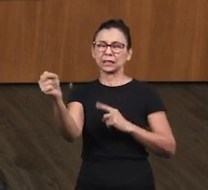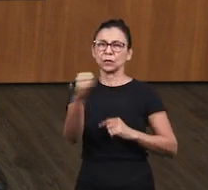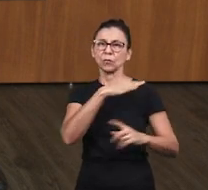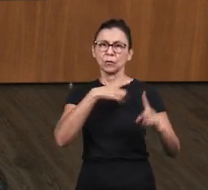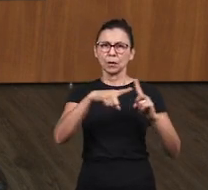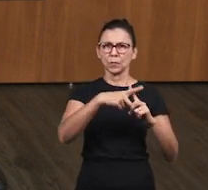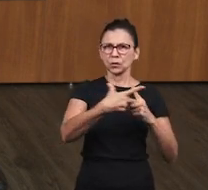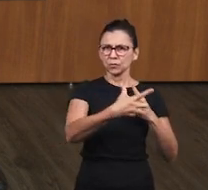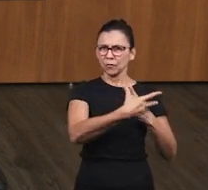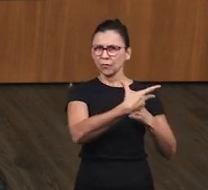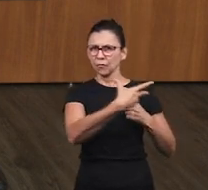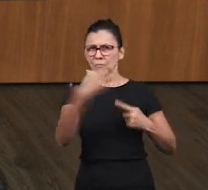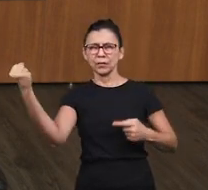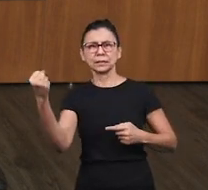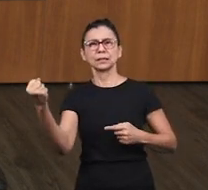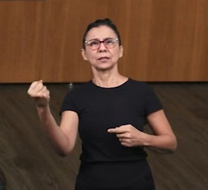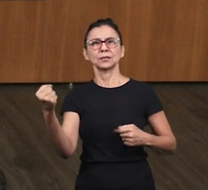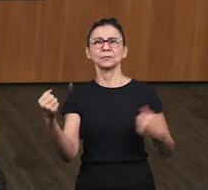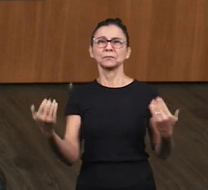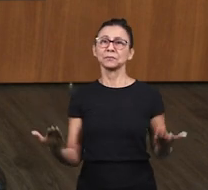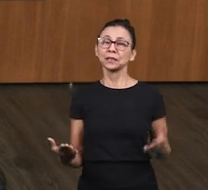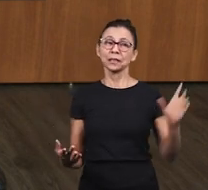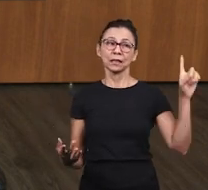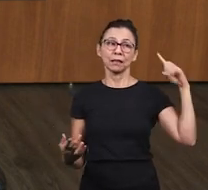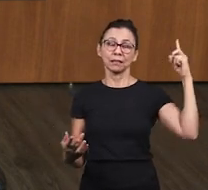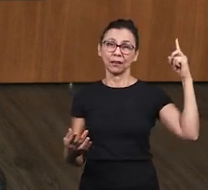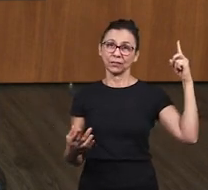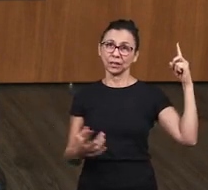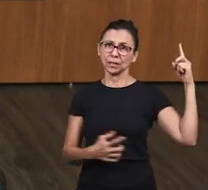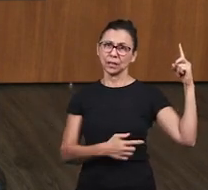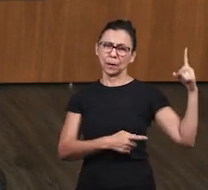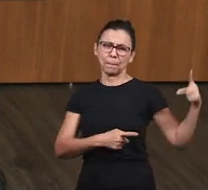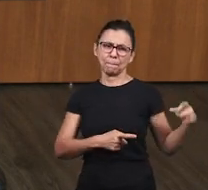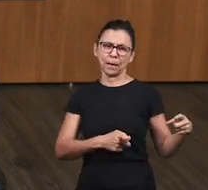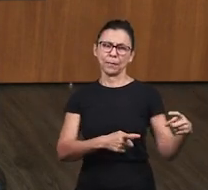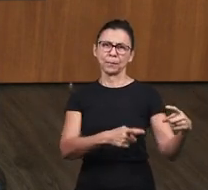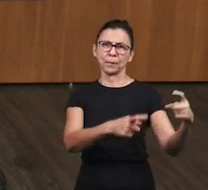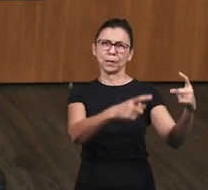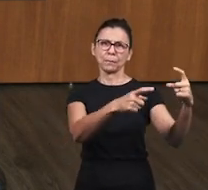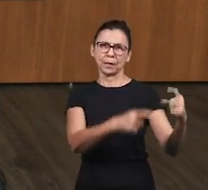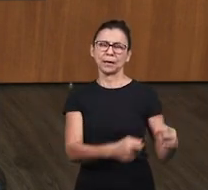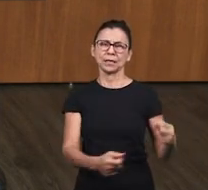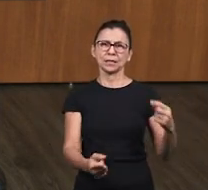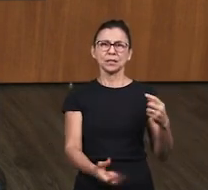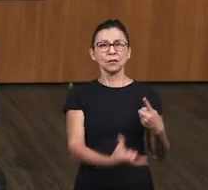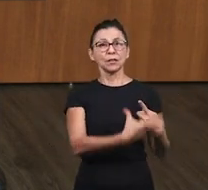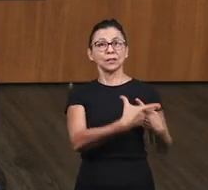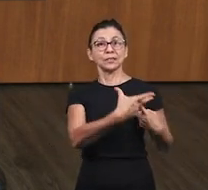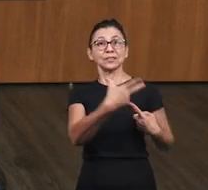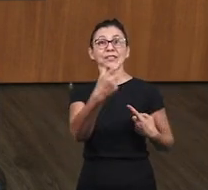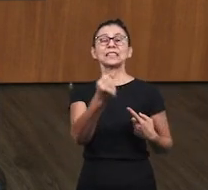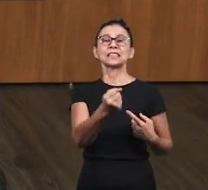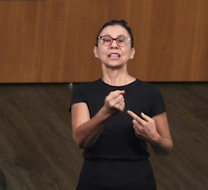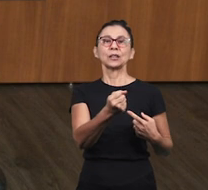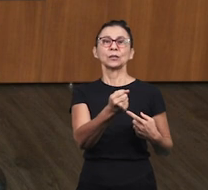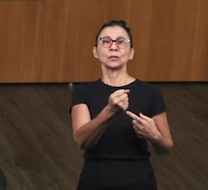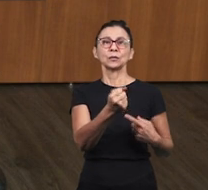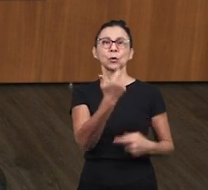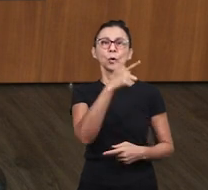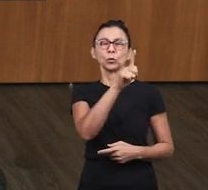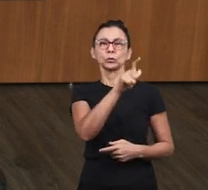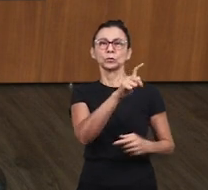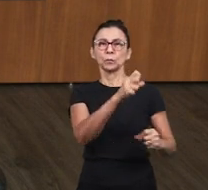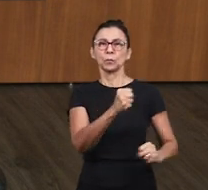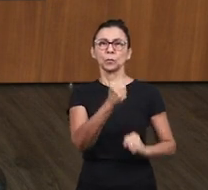la mort. Les grandes batailles que nous voyons. David a eu de grandes batailles. Il a vaincu des royaumes